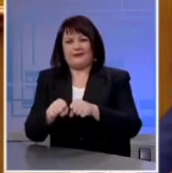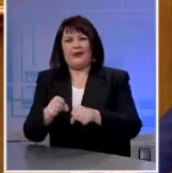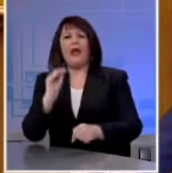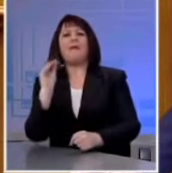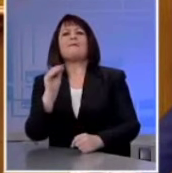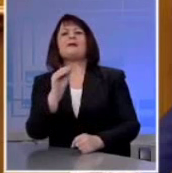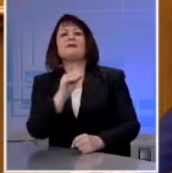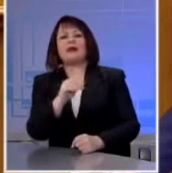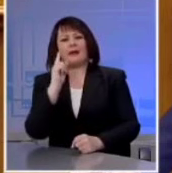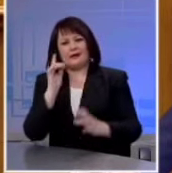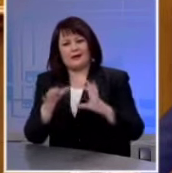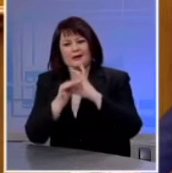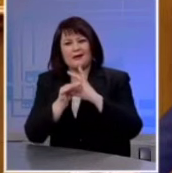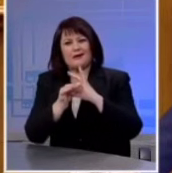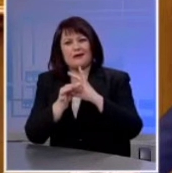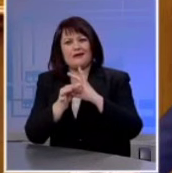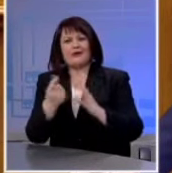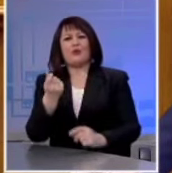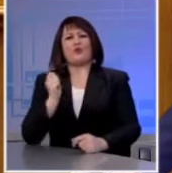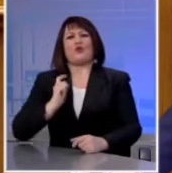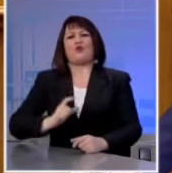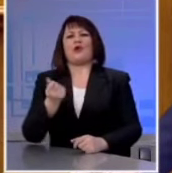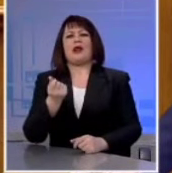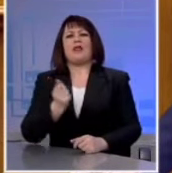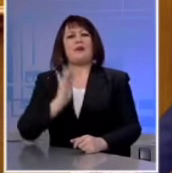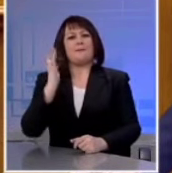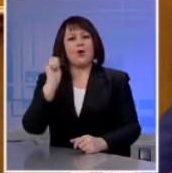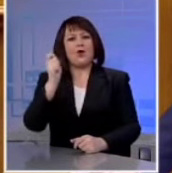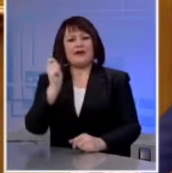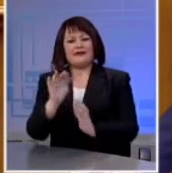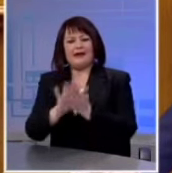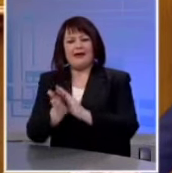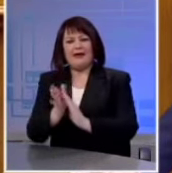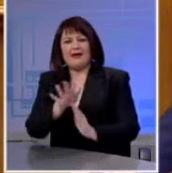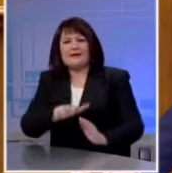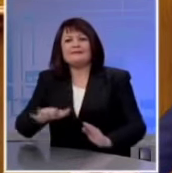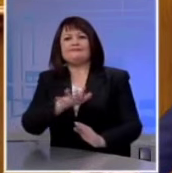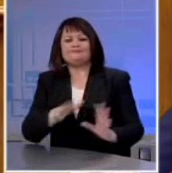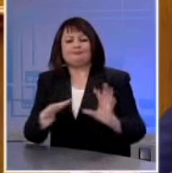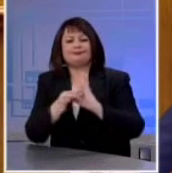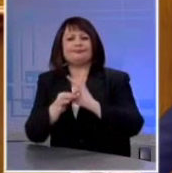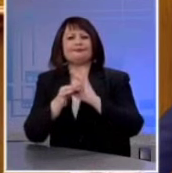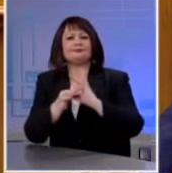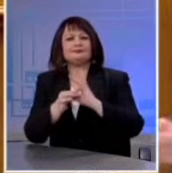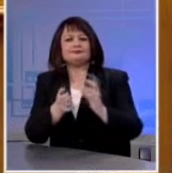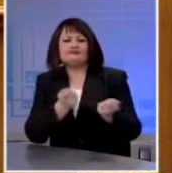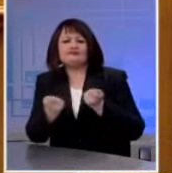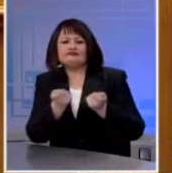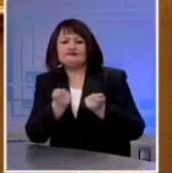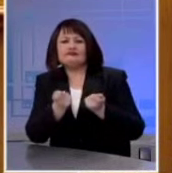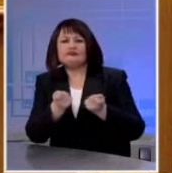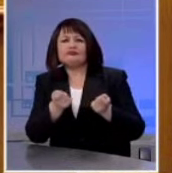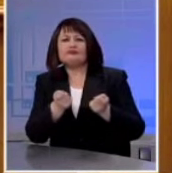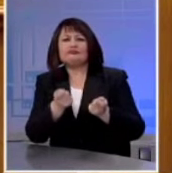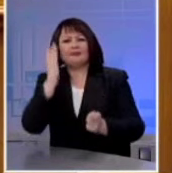σε συνεργασία με την παλιά πολιτική ελίτ, κέντρα και παράκέντρα επηρεασμού